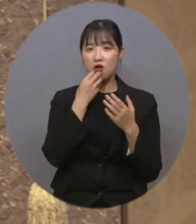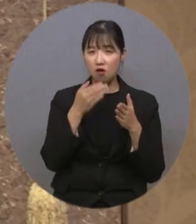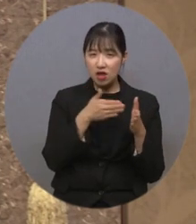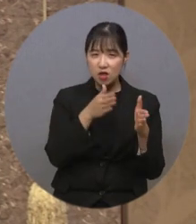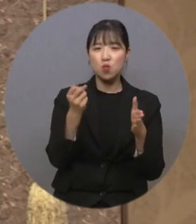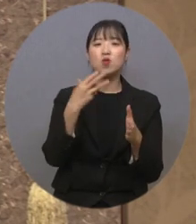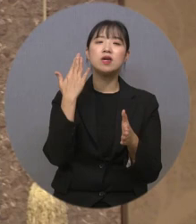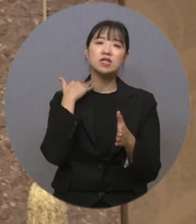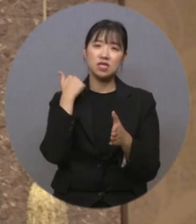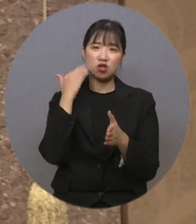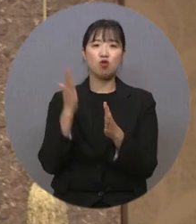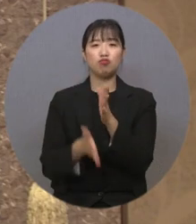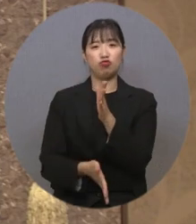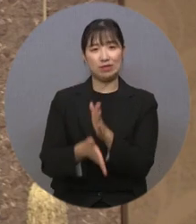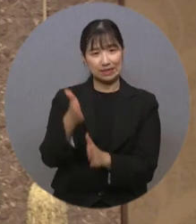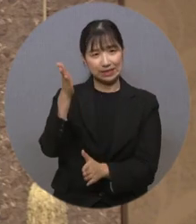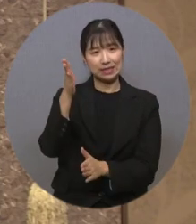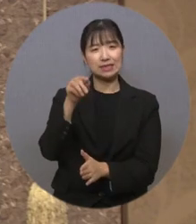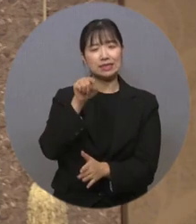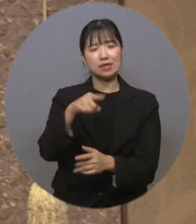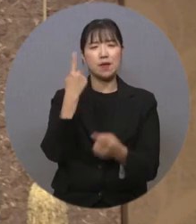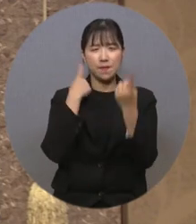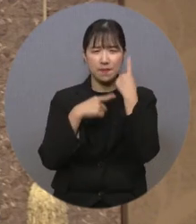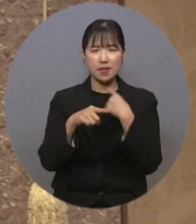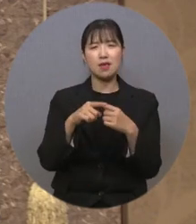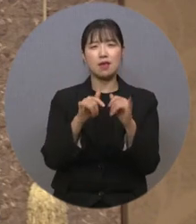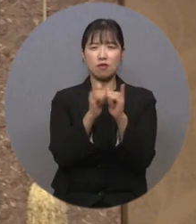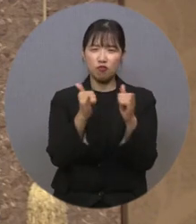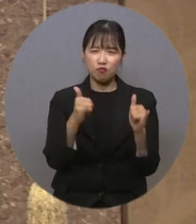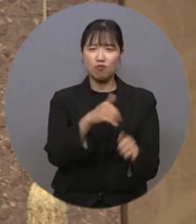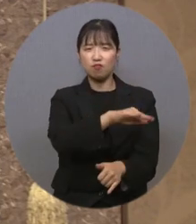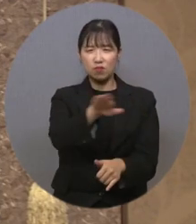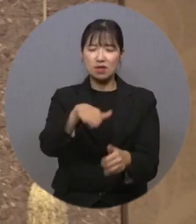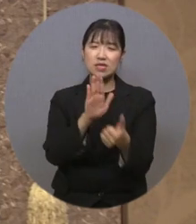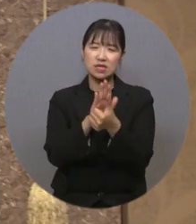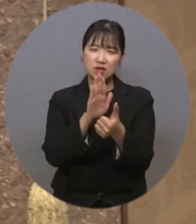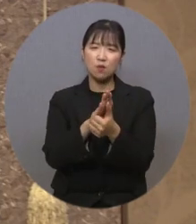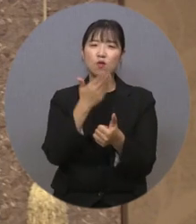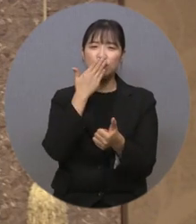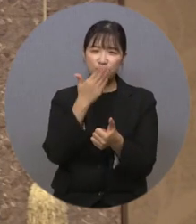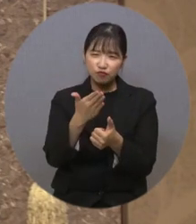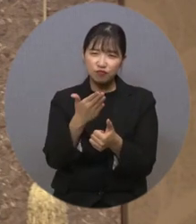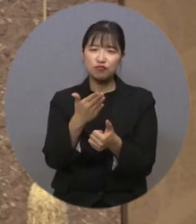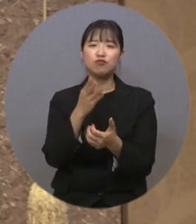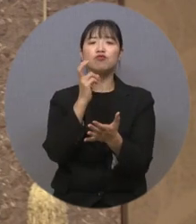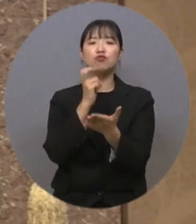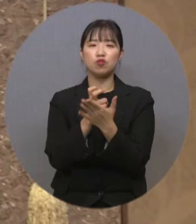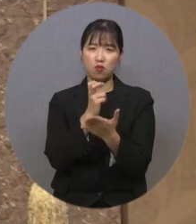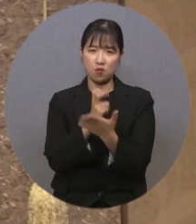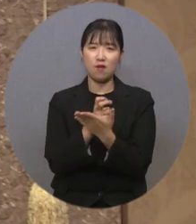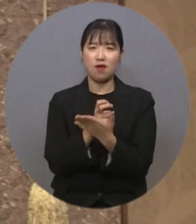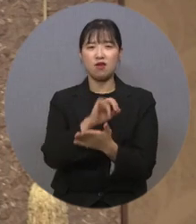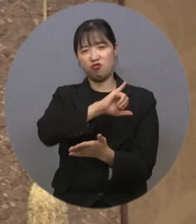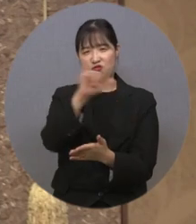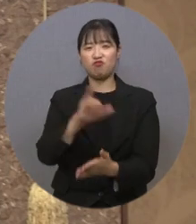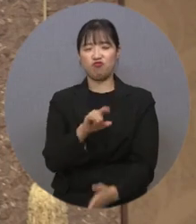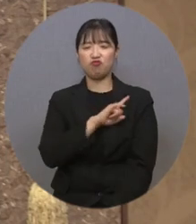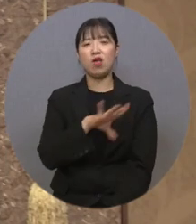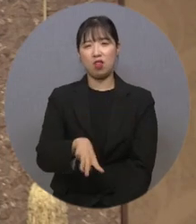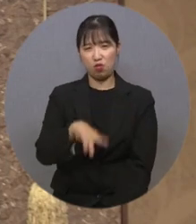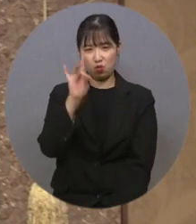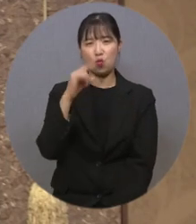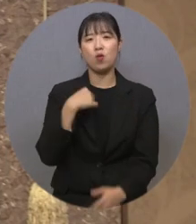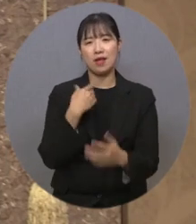경기도와 의정부시와 이러한 피해 주민들을 지원해 줄 수 있는 조례를 전국 최초로